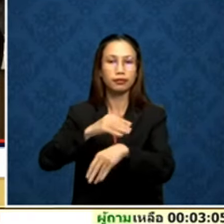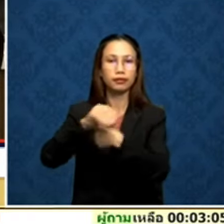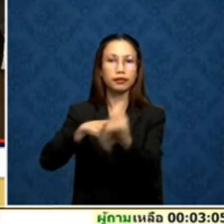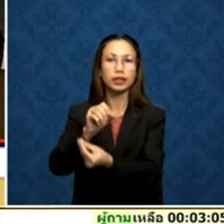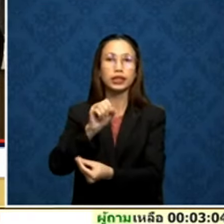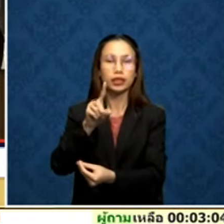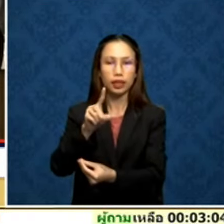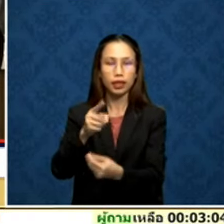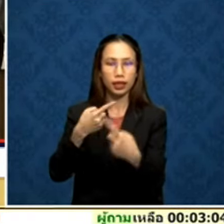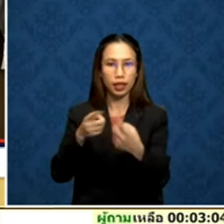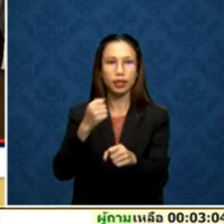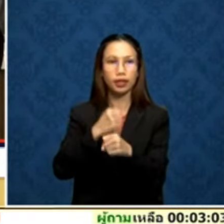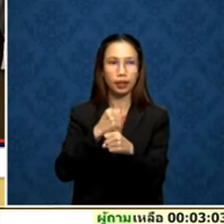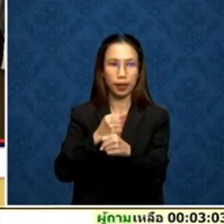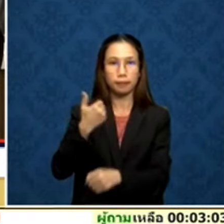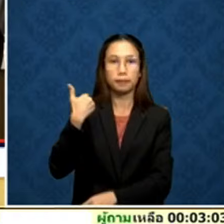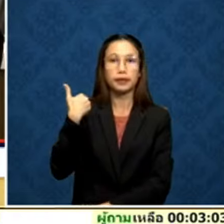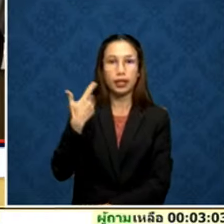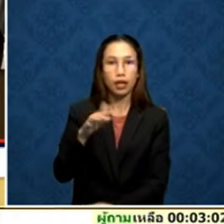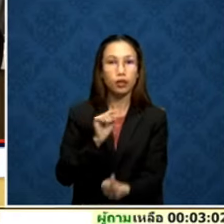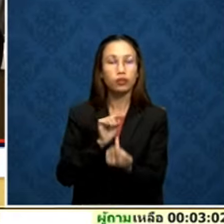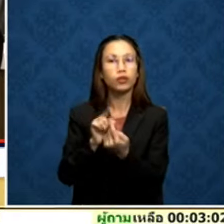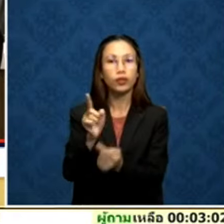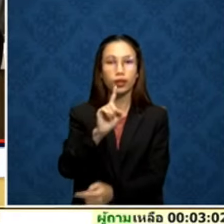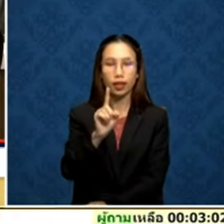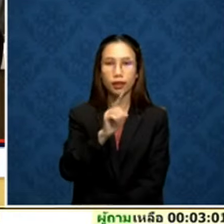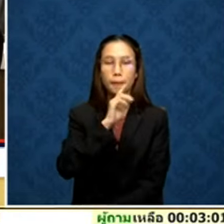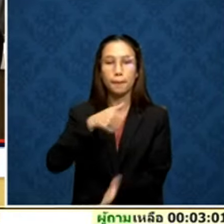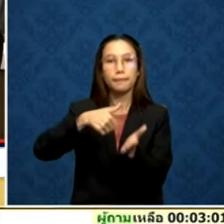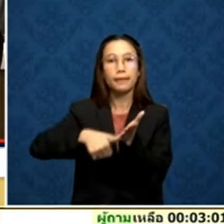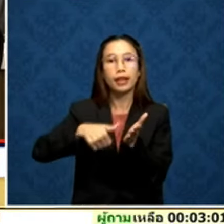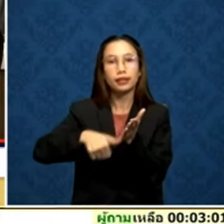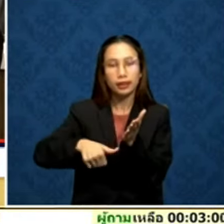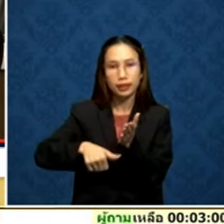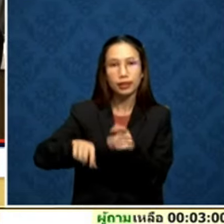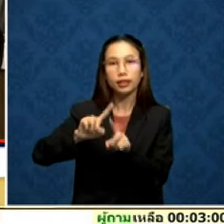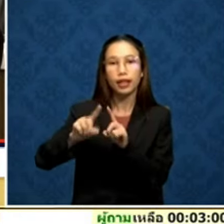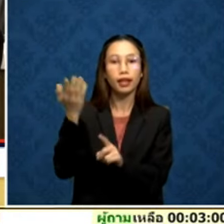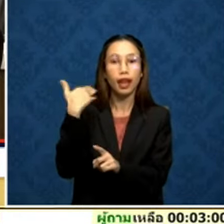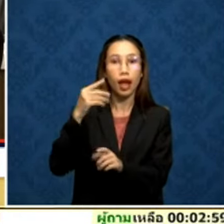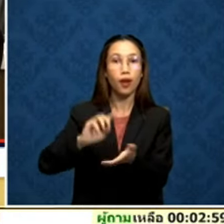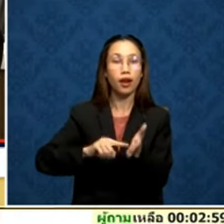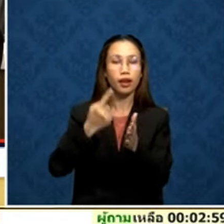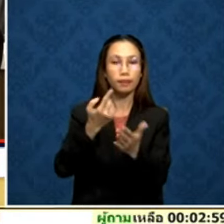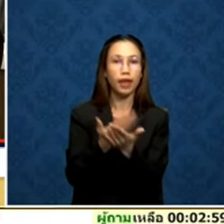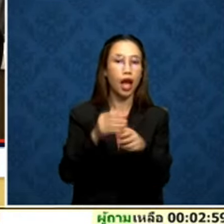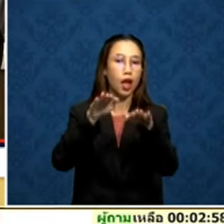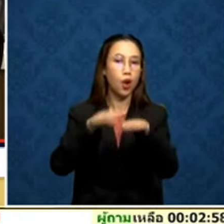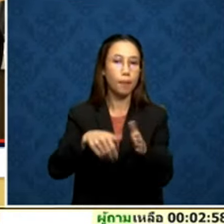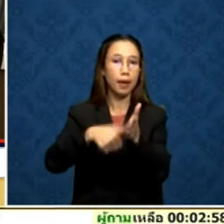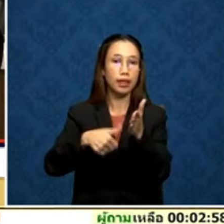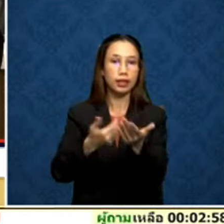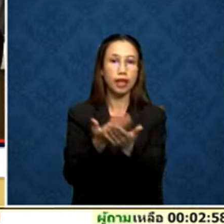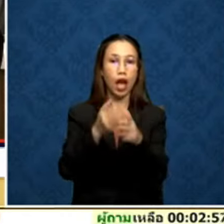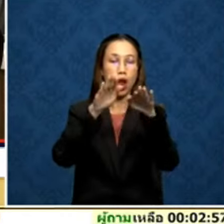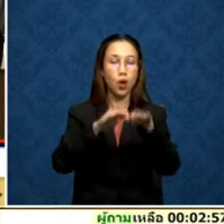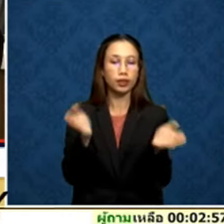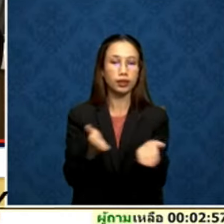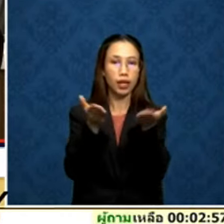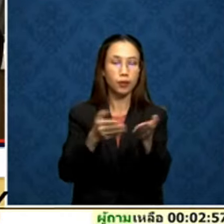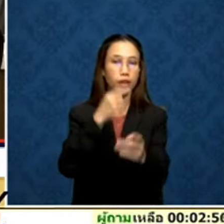านก็ทำไปหลายเรื่องนะคะไม่ว่าจะเป็นภาษี Easy Receipt ตั้งแต่เมื่อต้นปีนะคะมีการลดหย่อนภาษีเพื่อกระตุ้นการท่องเที่ยวมีลด